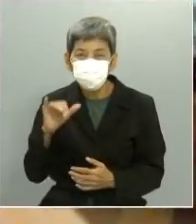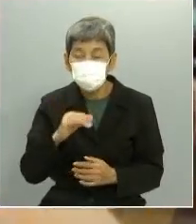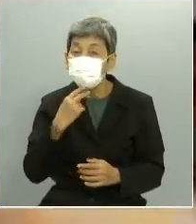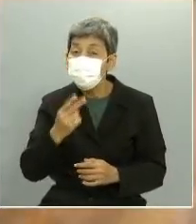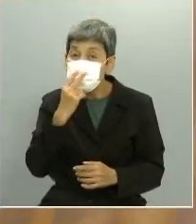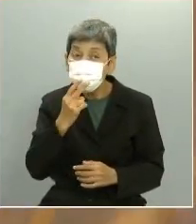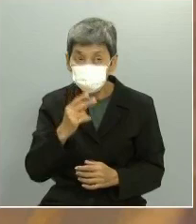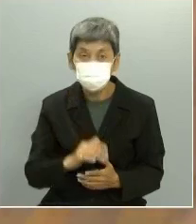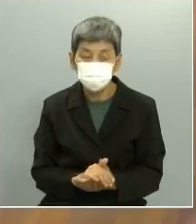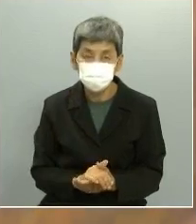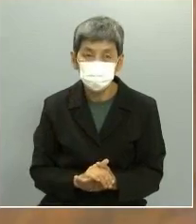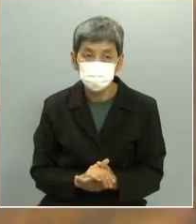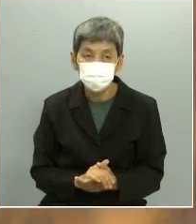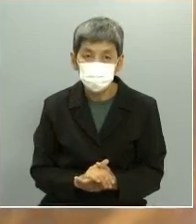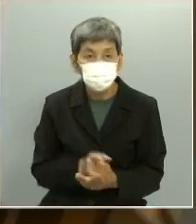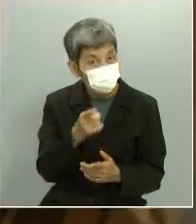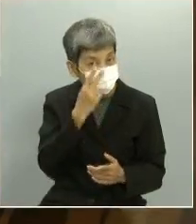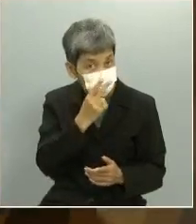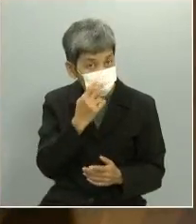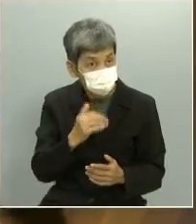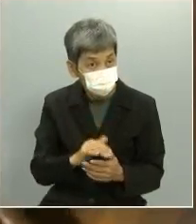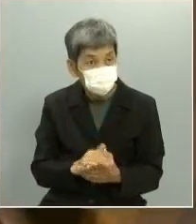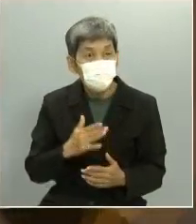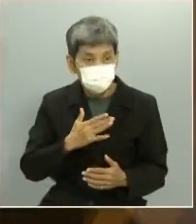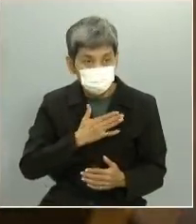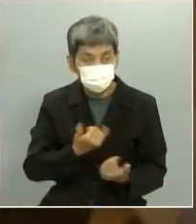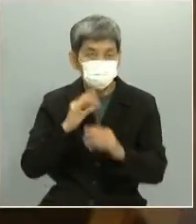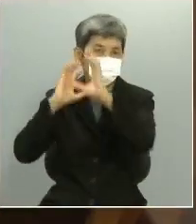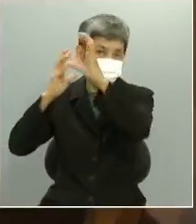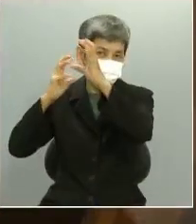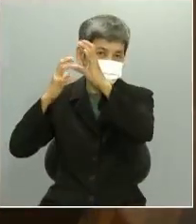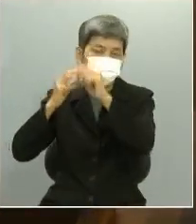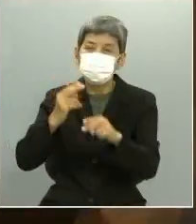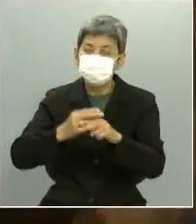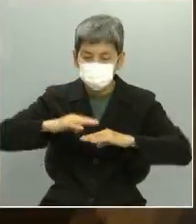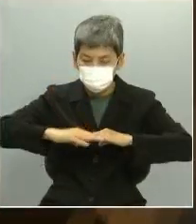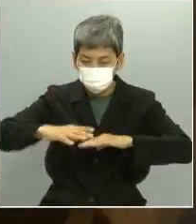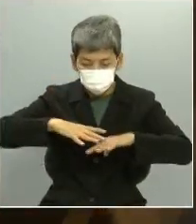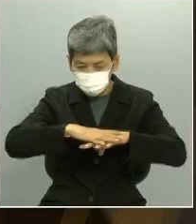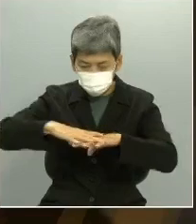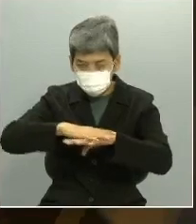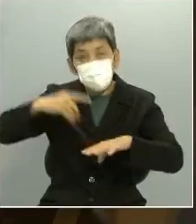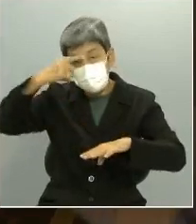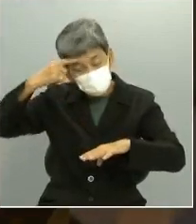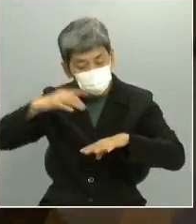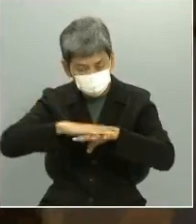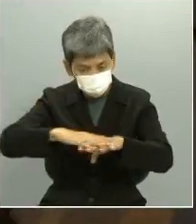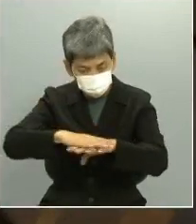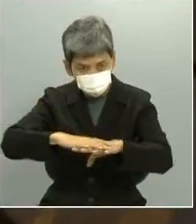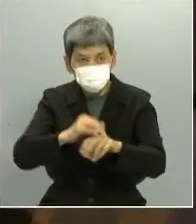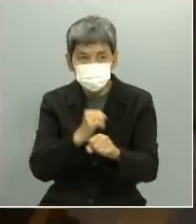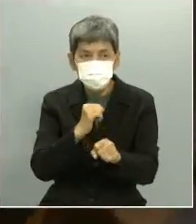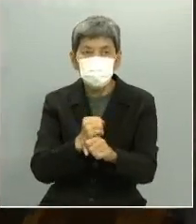ปีอาจารย์เกิดหรือยังเอ่ย ก็วันนี้ฉายแพดำเป็นหนังของคุณรัตเปสนีถือว่าเป็